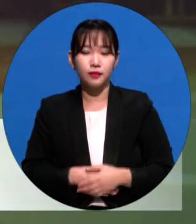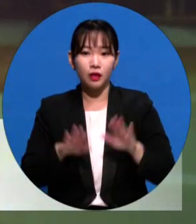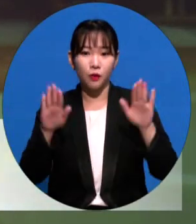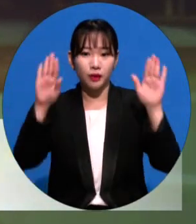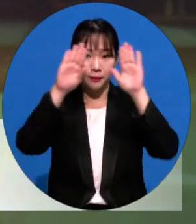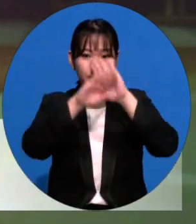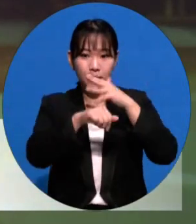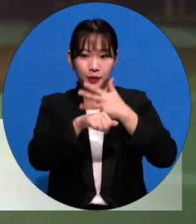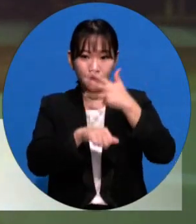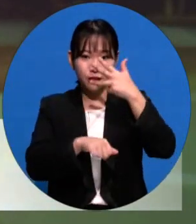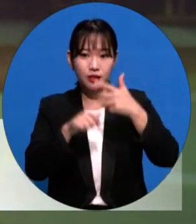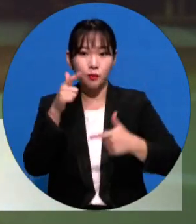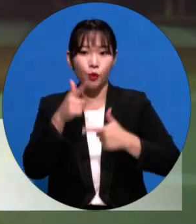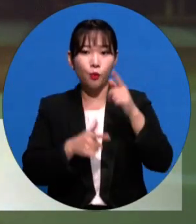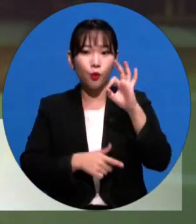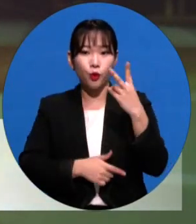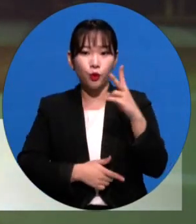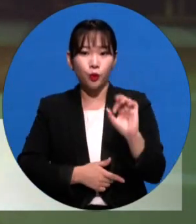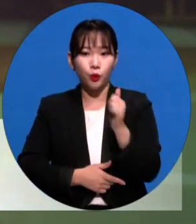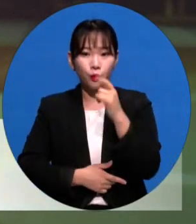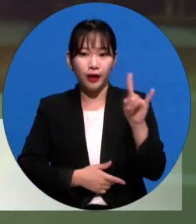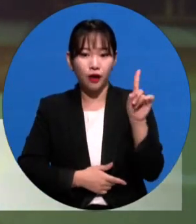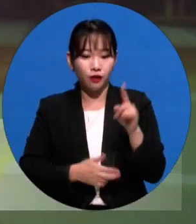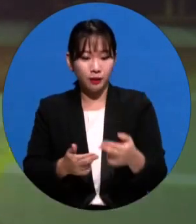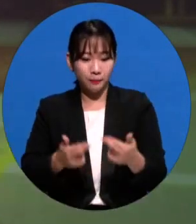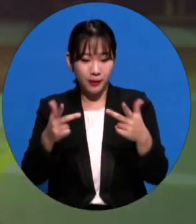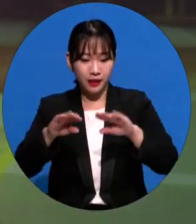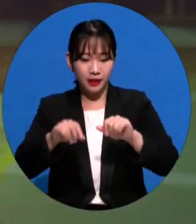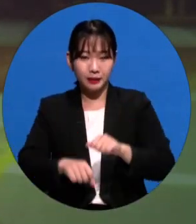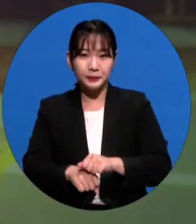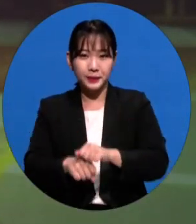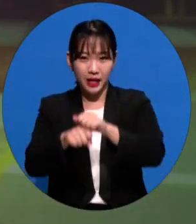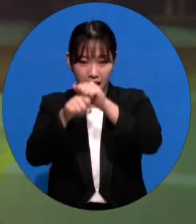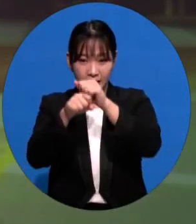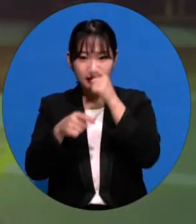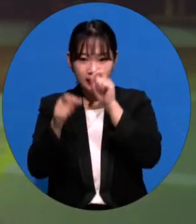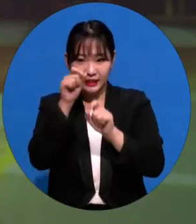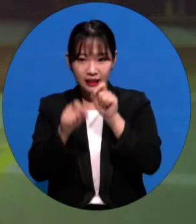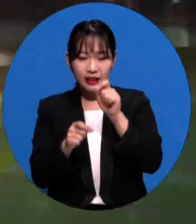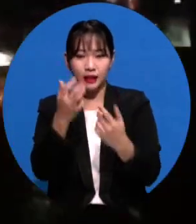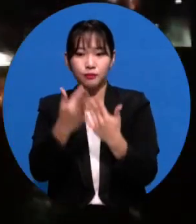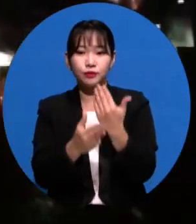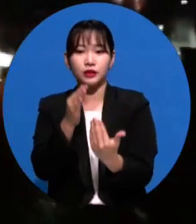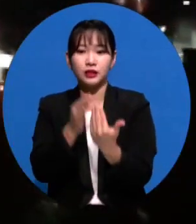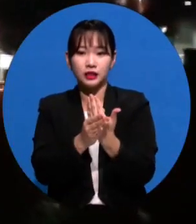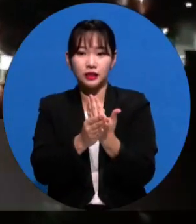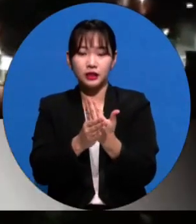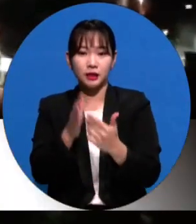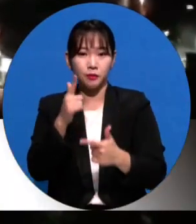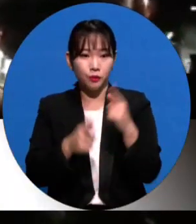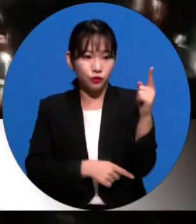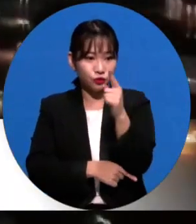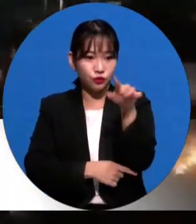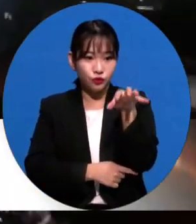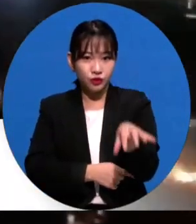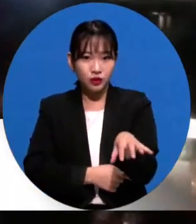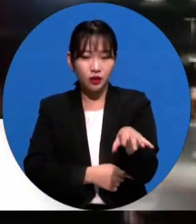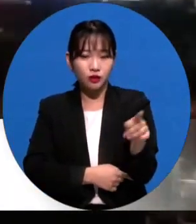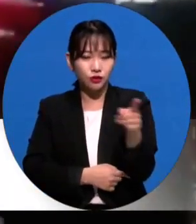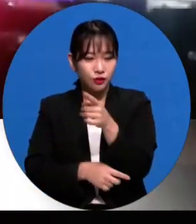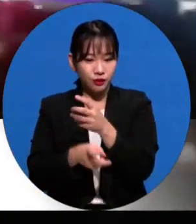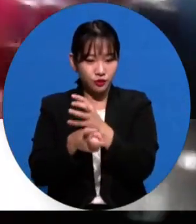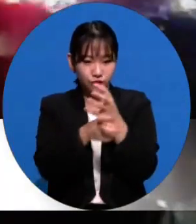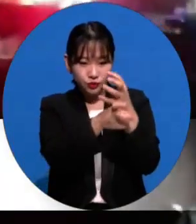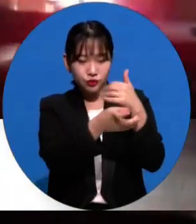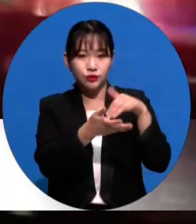오늘 밤 8시쯤 목포시 용해동의 한 공터에 쌓여있던 폐자재에서 화재가 발생했습니다. 목포소방서는 소방차 10여